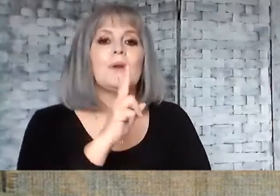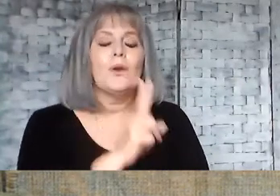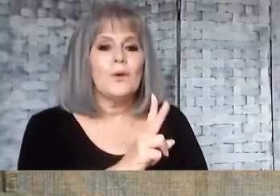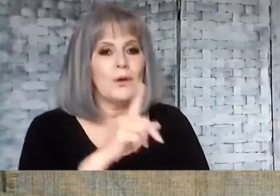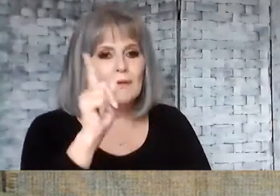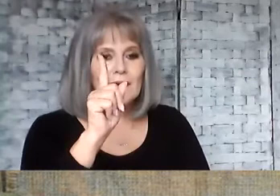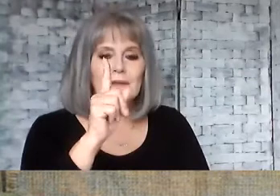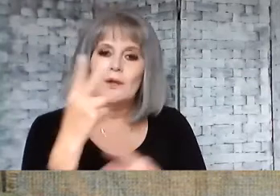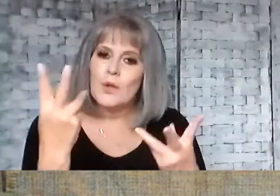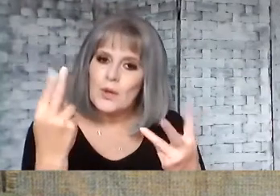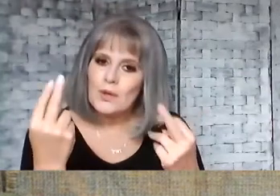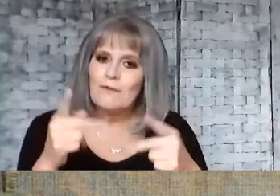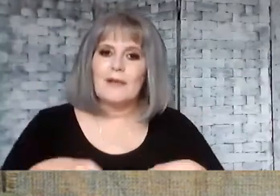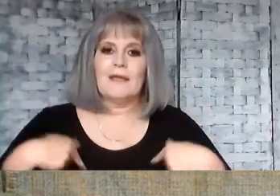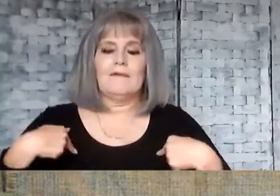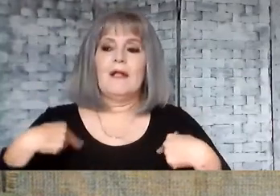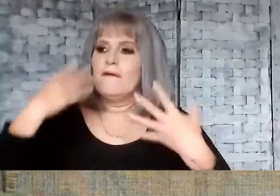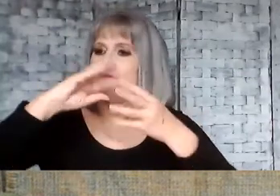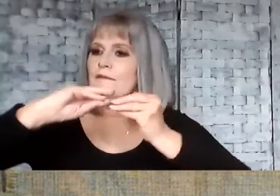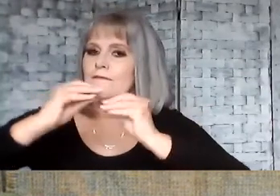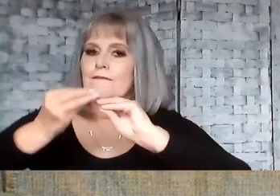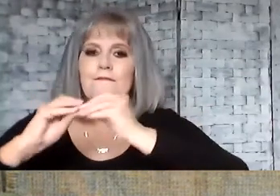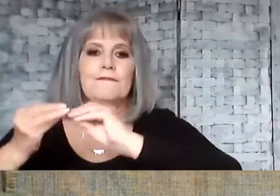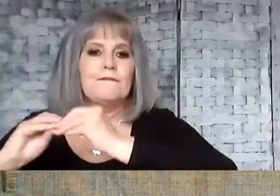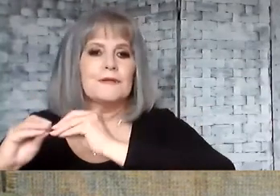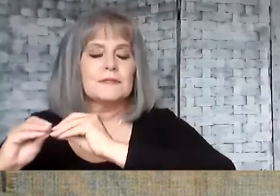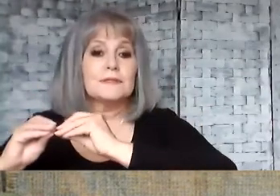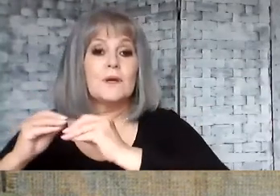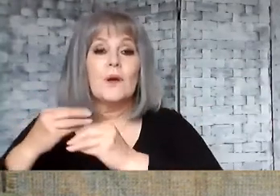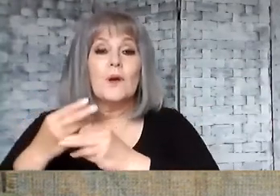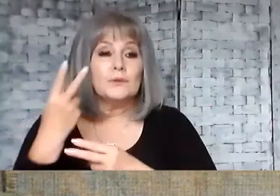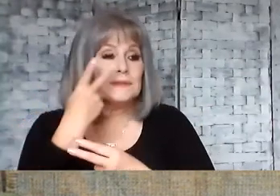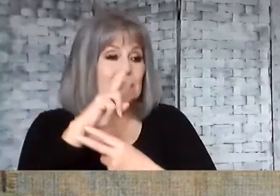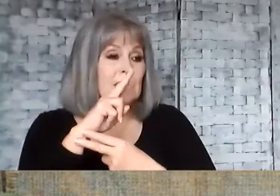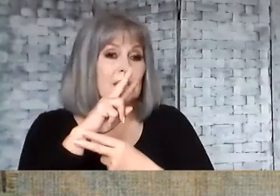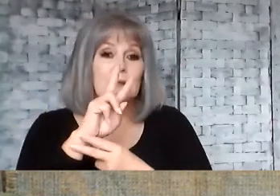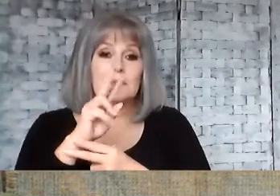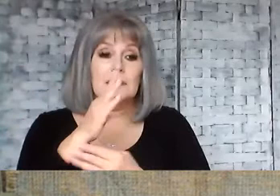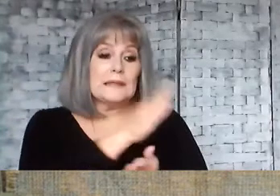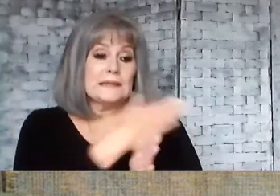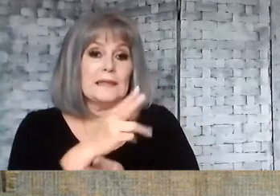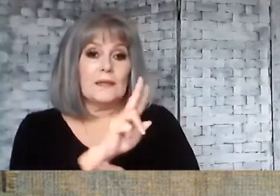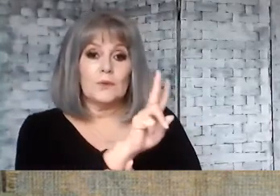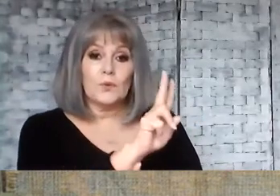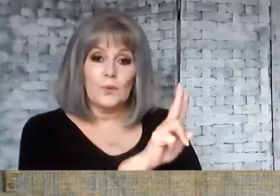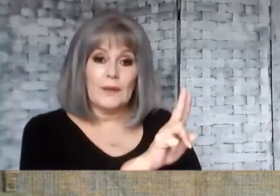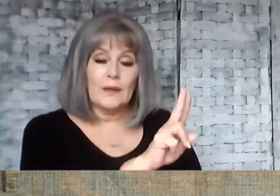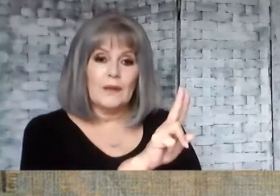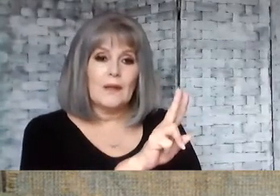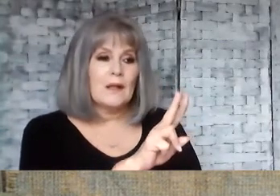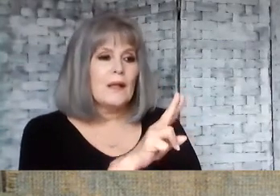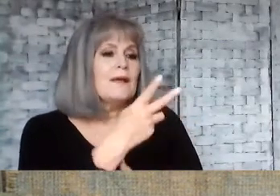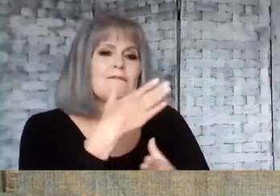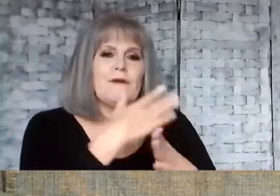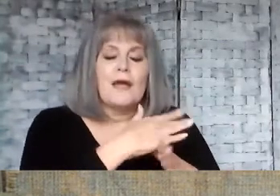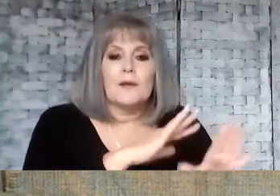belofte van nieuwe lewe, van herstel. So vriende, ons het in die tweede deel gekyk, hoe werk die story? Kom ons kyk